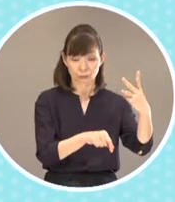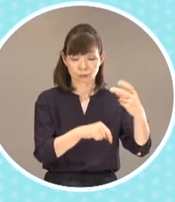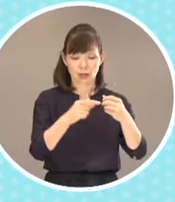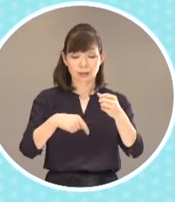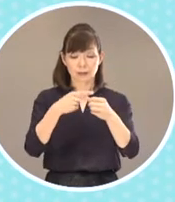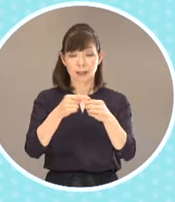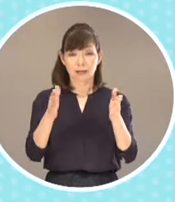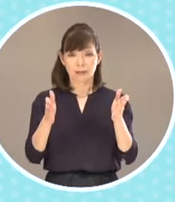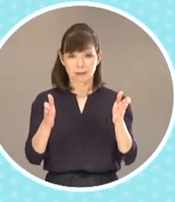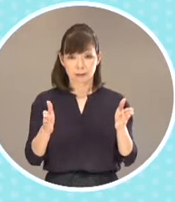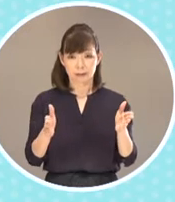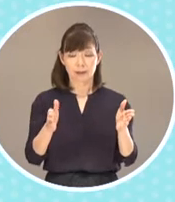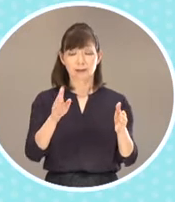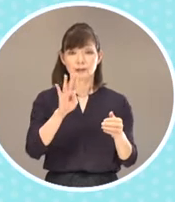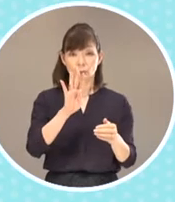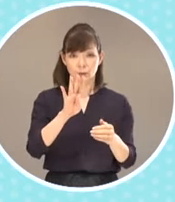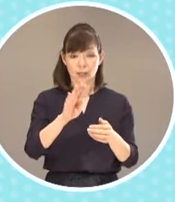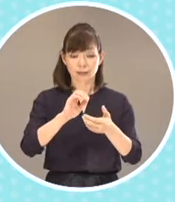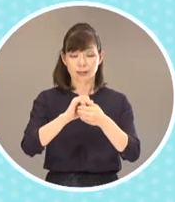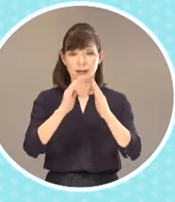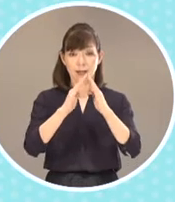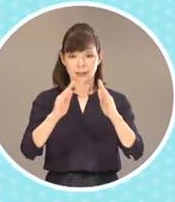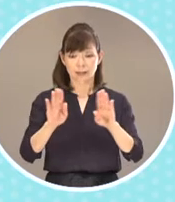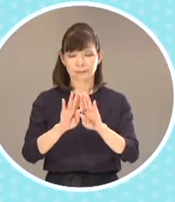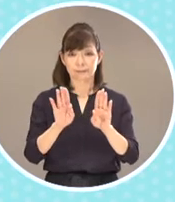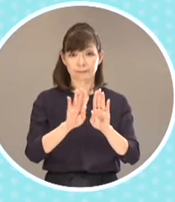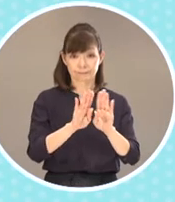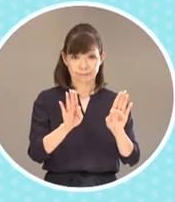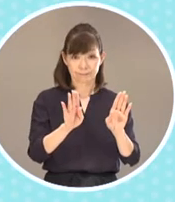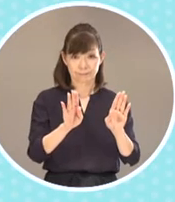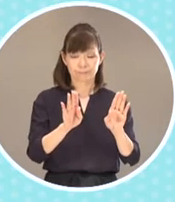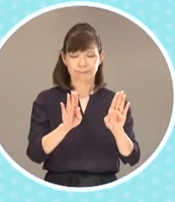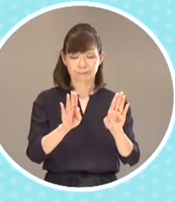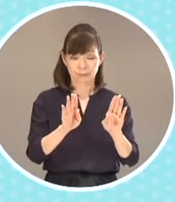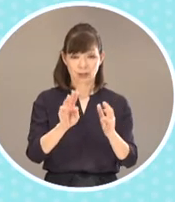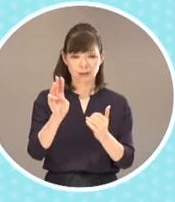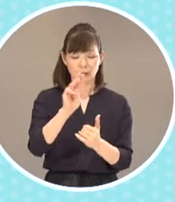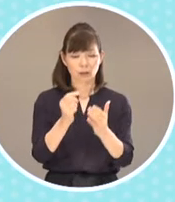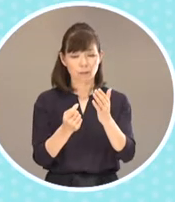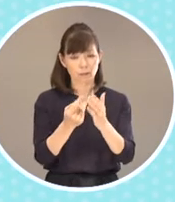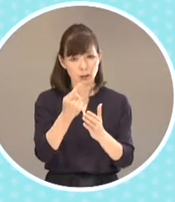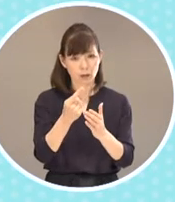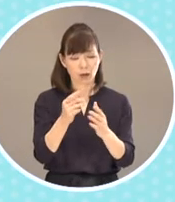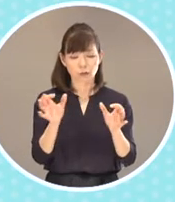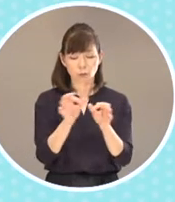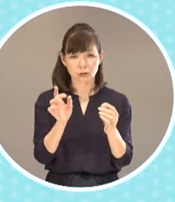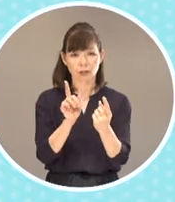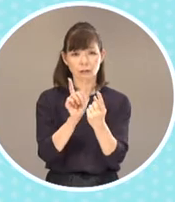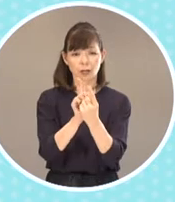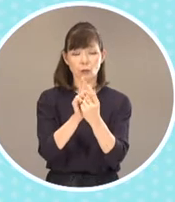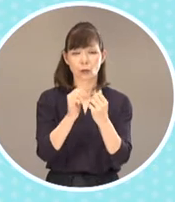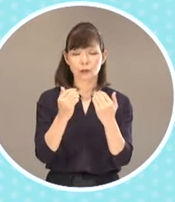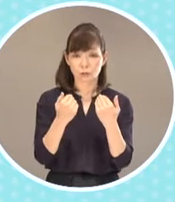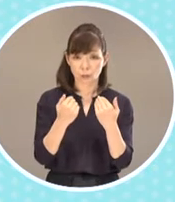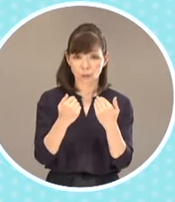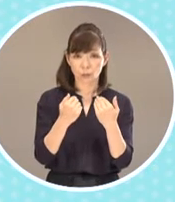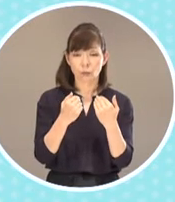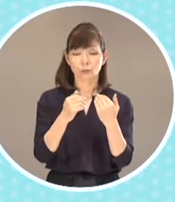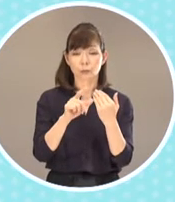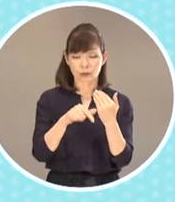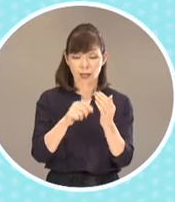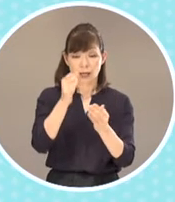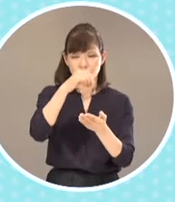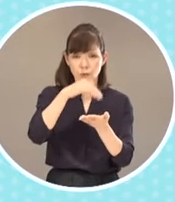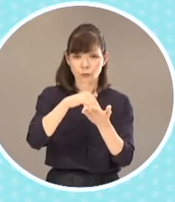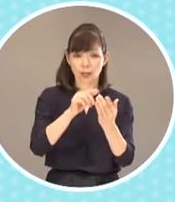に4回定例会が開催されます。しかし災害などの緊急な事案に県が対応するため、早急に予